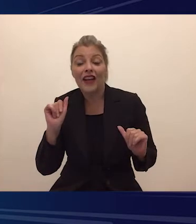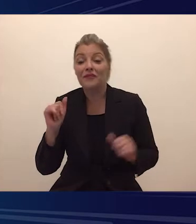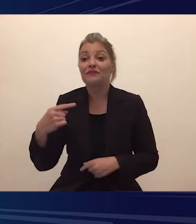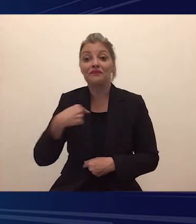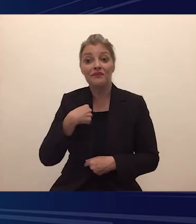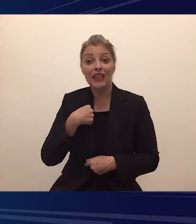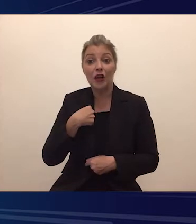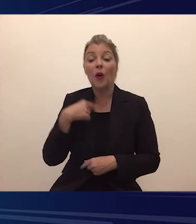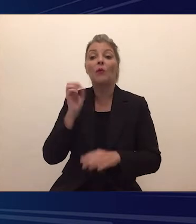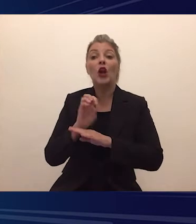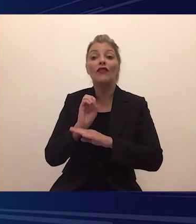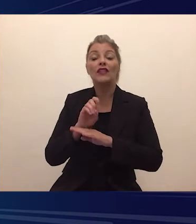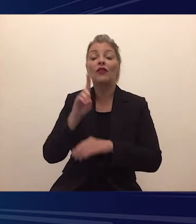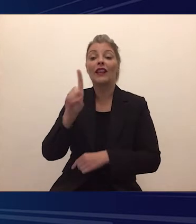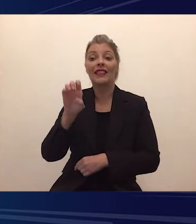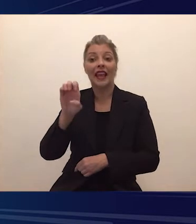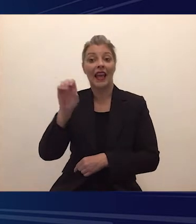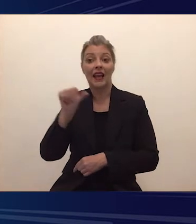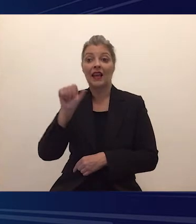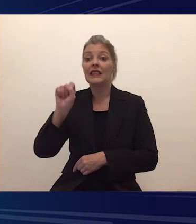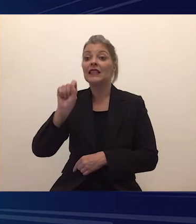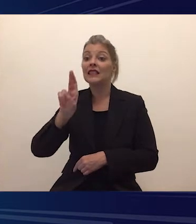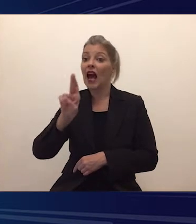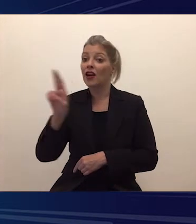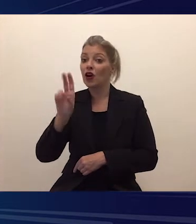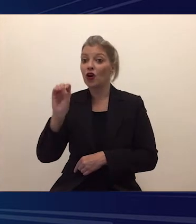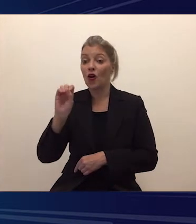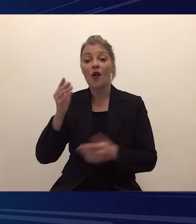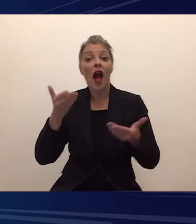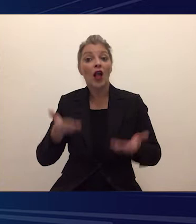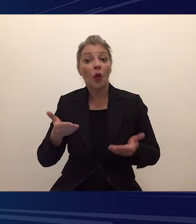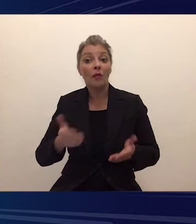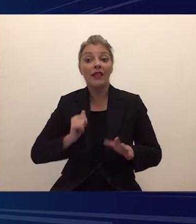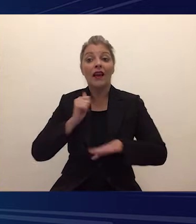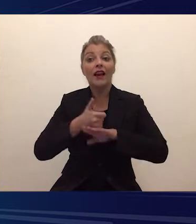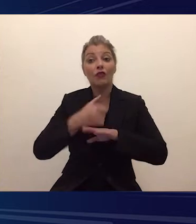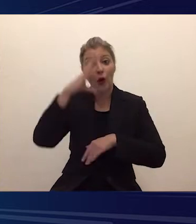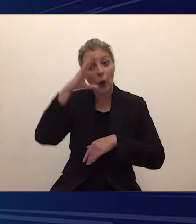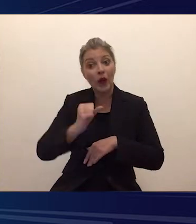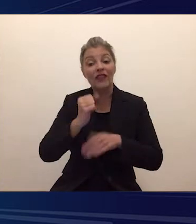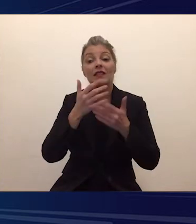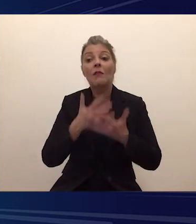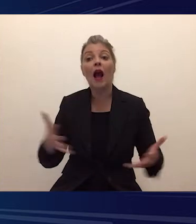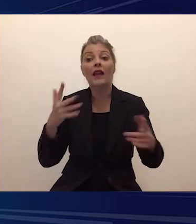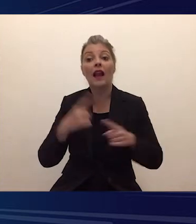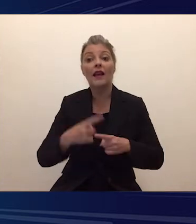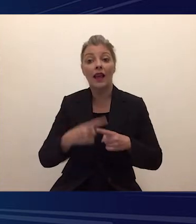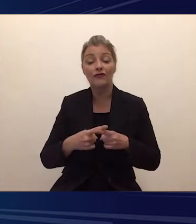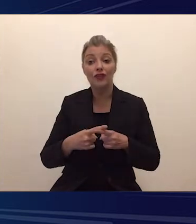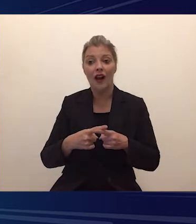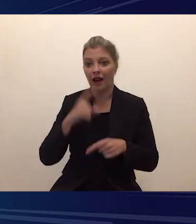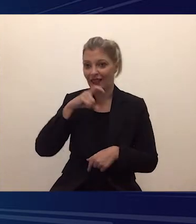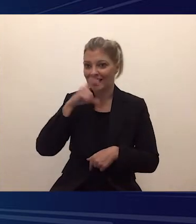Salve, io sono il professor De Sarro e attualmente sono rettore dell'Università Magna